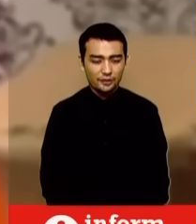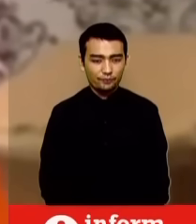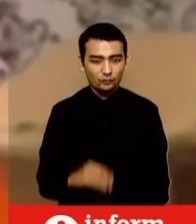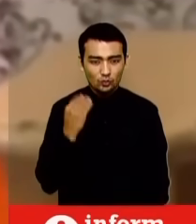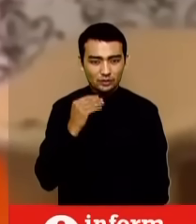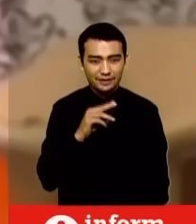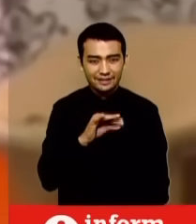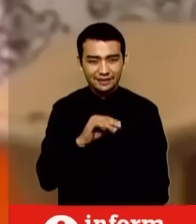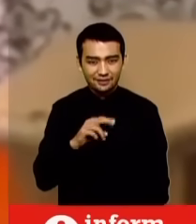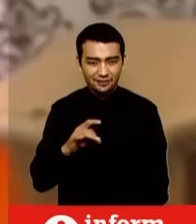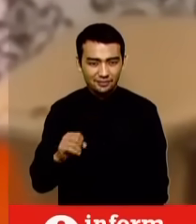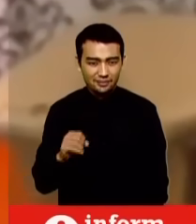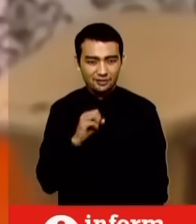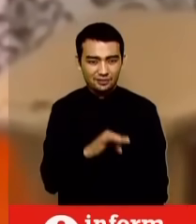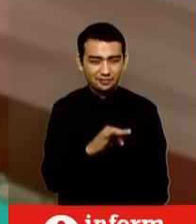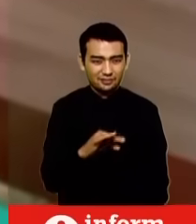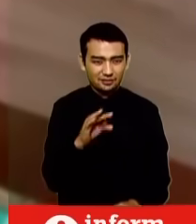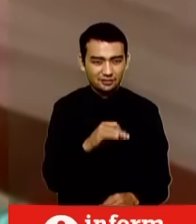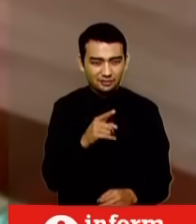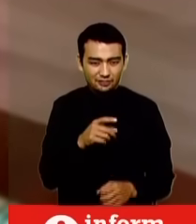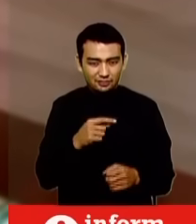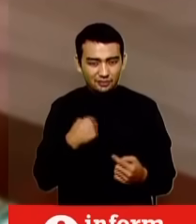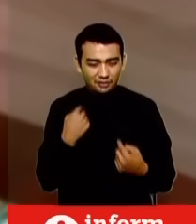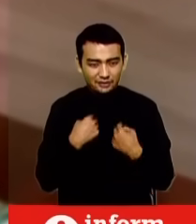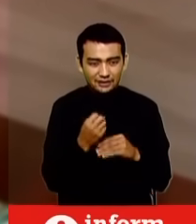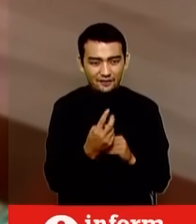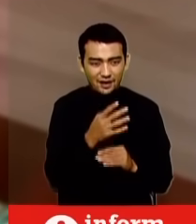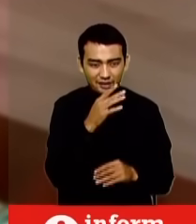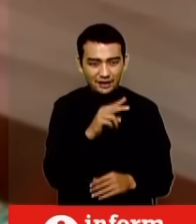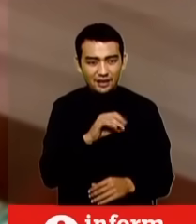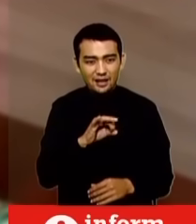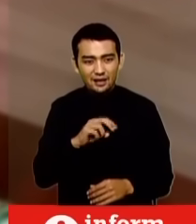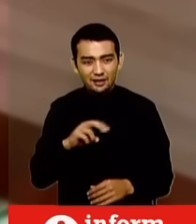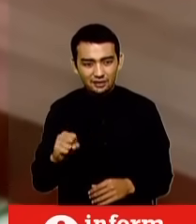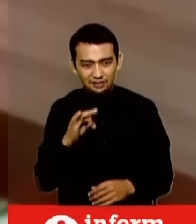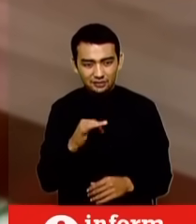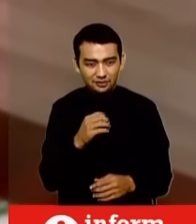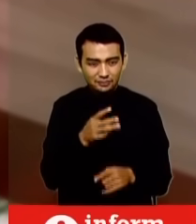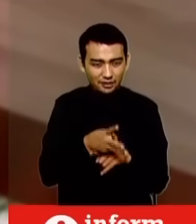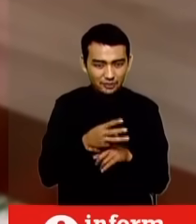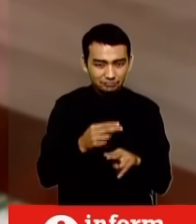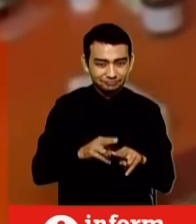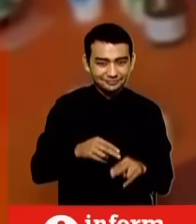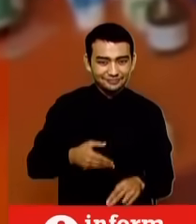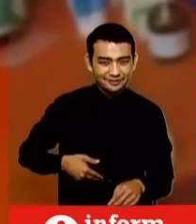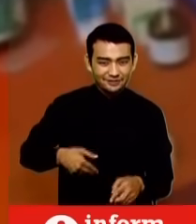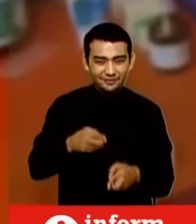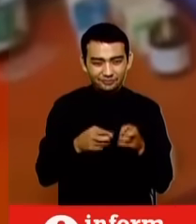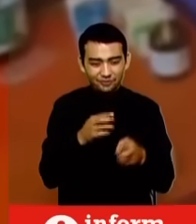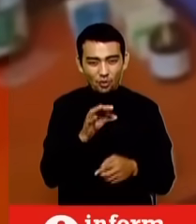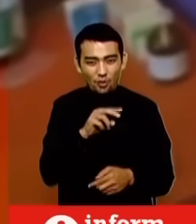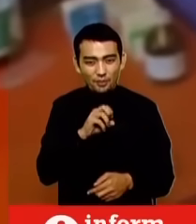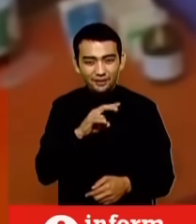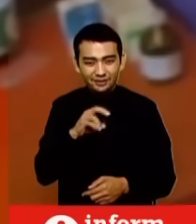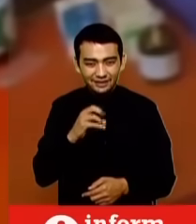Түркістандық Динура Абдусаметовадан маусым айынан бері маза кеткен 12 жастағы қызы Лейла Хамитова жазбасында соқыршекпен Түркістан қаласының